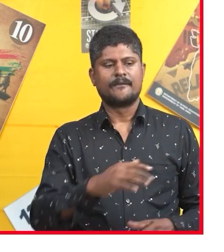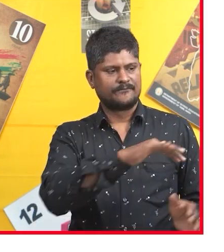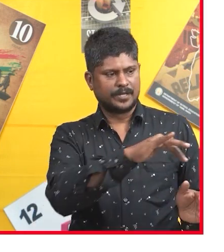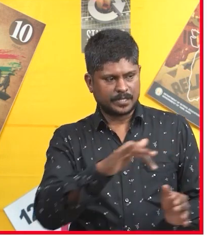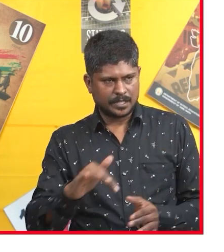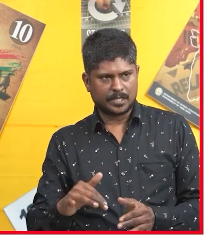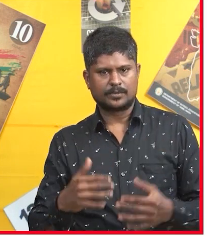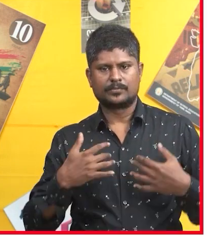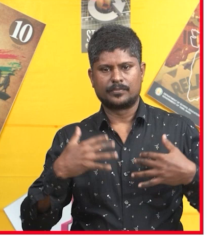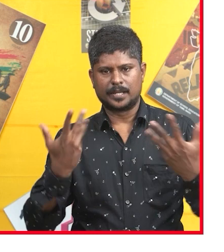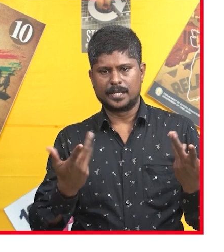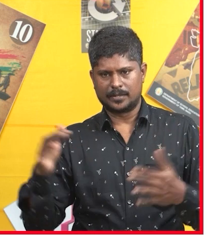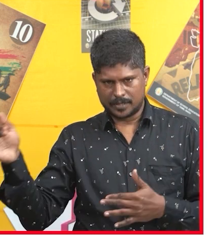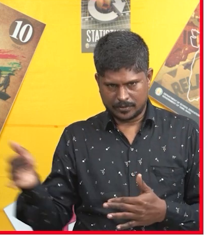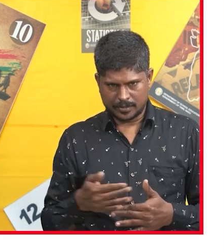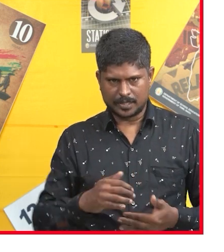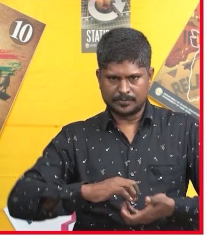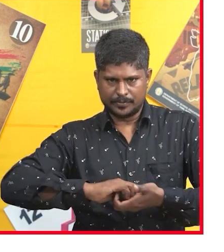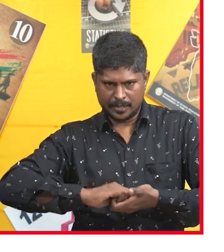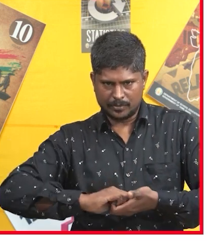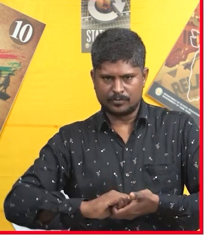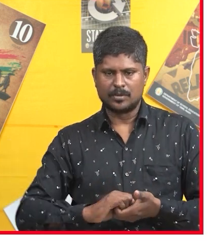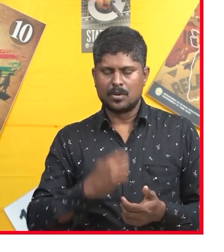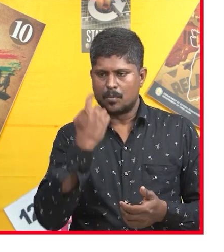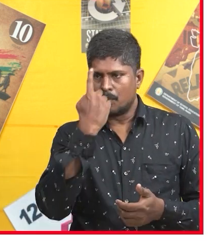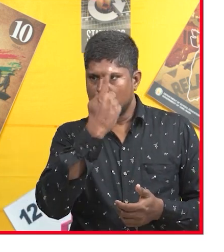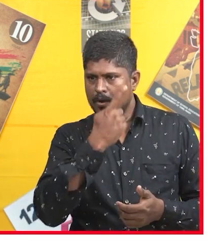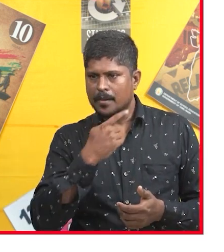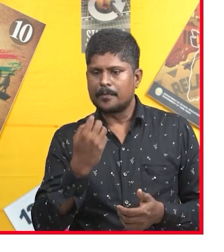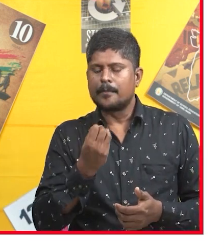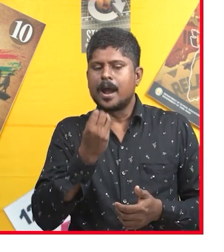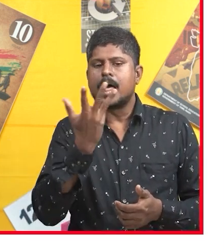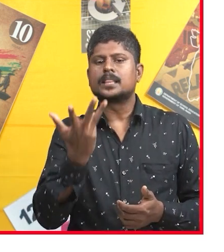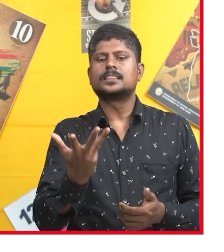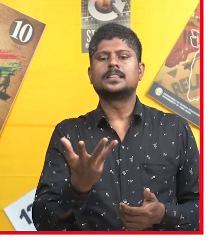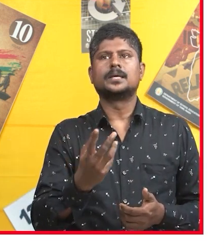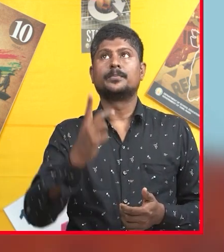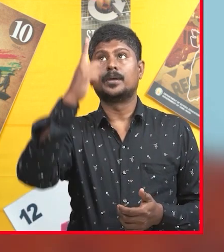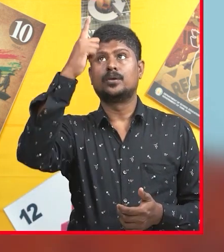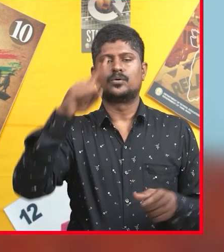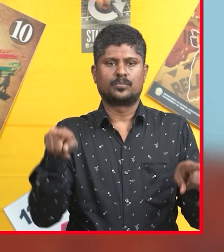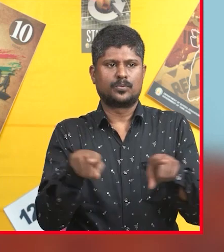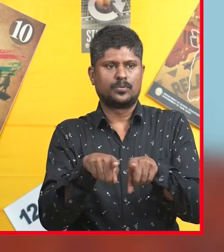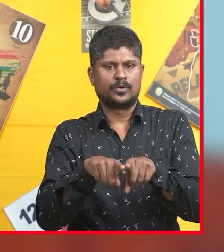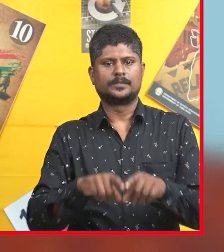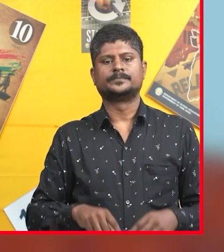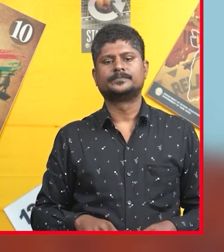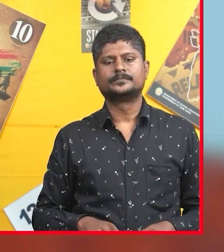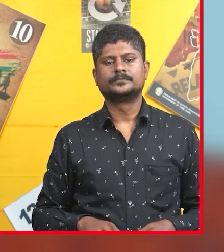விருந்தினரும் வறியவரும் நெருங்கி உண்ண மேன்மேலும் முகமலரும் மேலோர் போல.